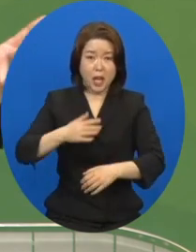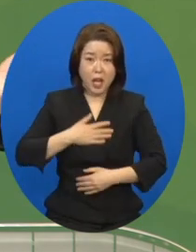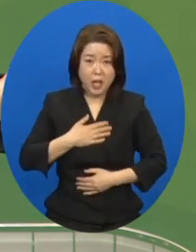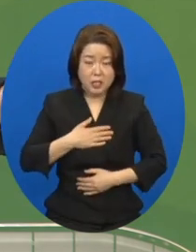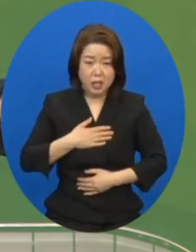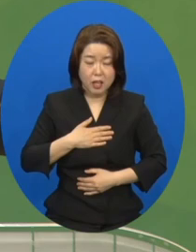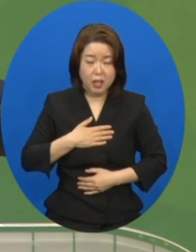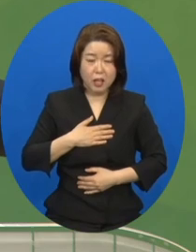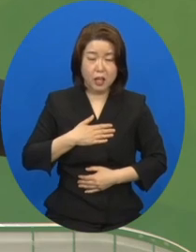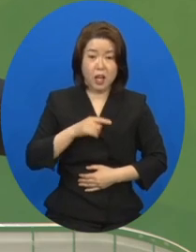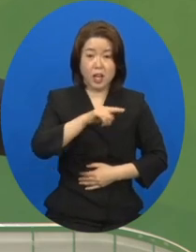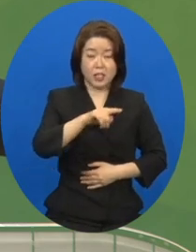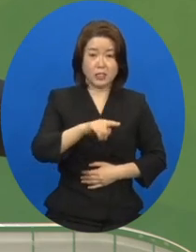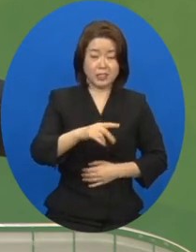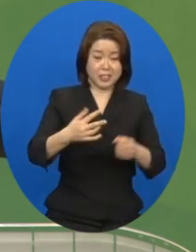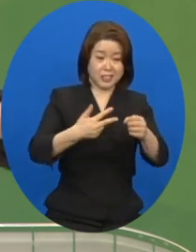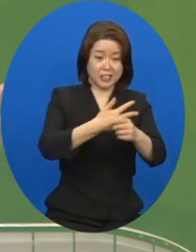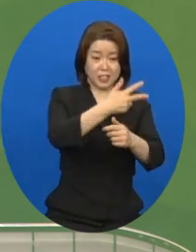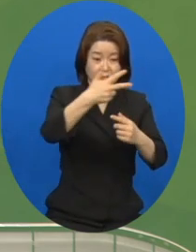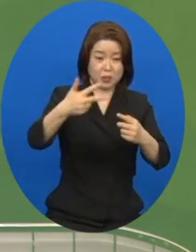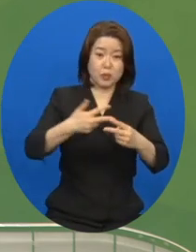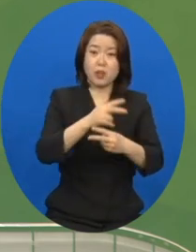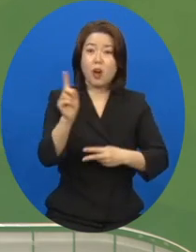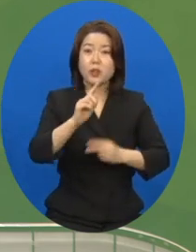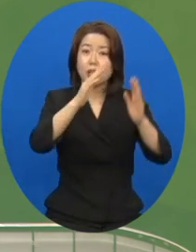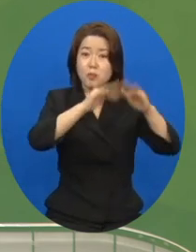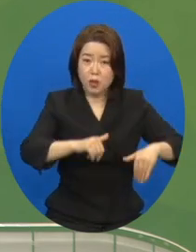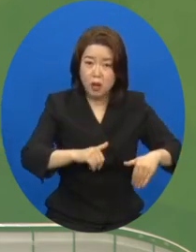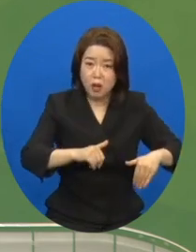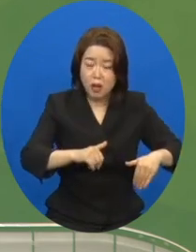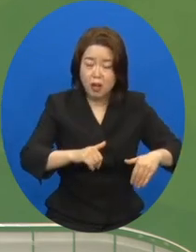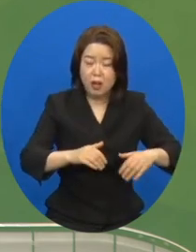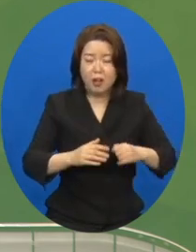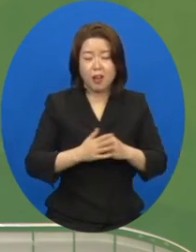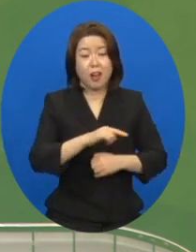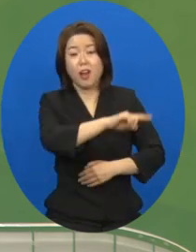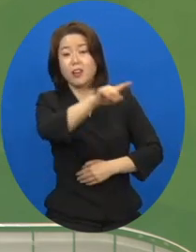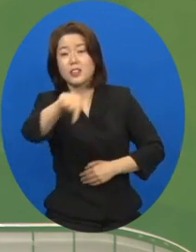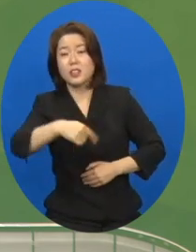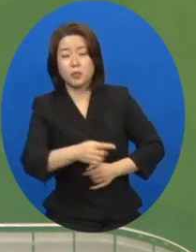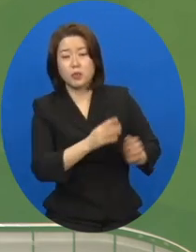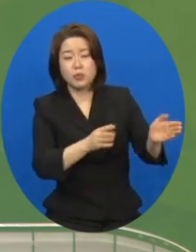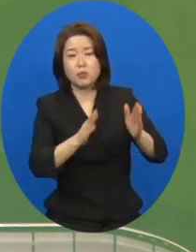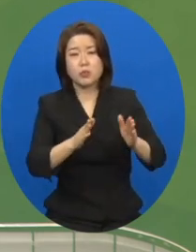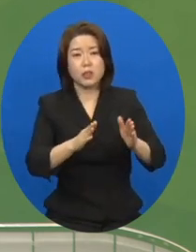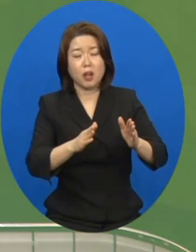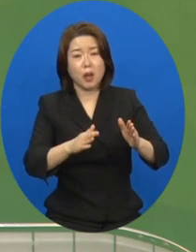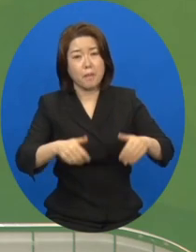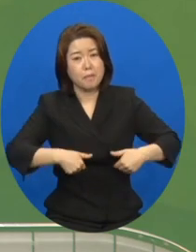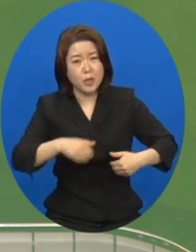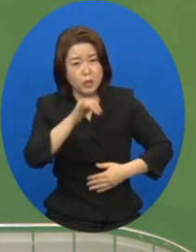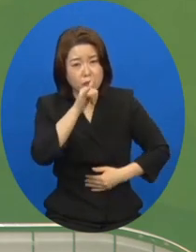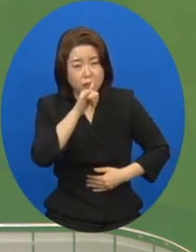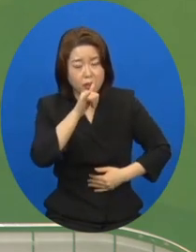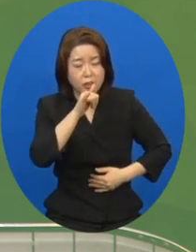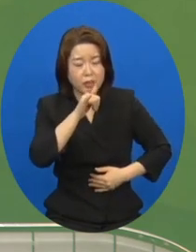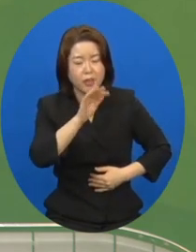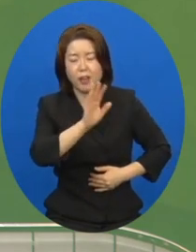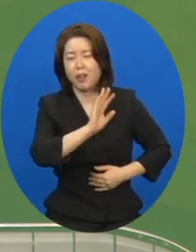여리고성이 어떻게 무너졌는지. 도대체 그들이 준비한 게 무슨 소용이 있었냐 말이에요. 여러분,